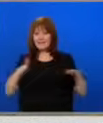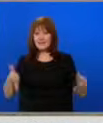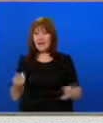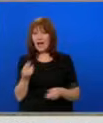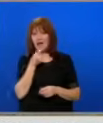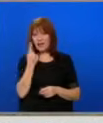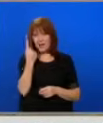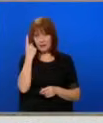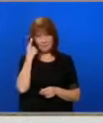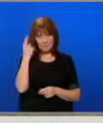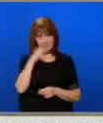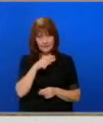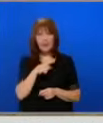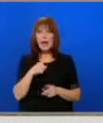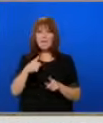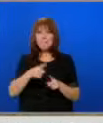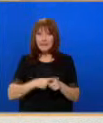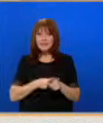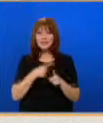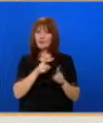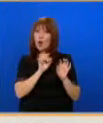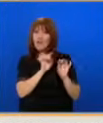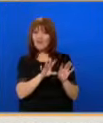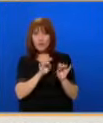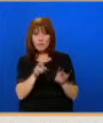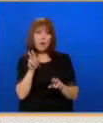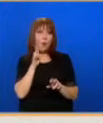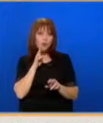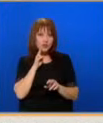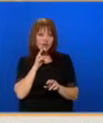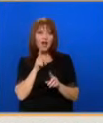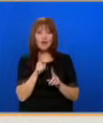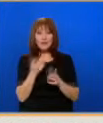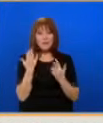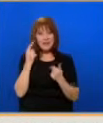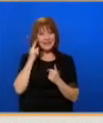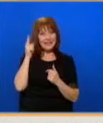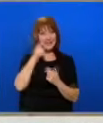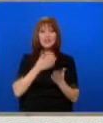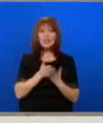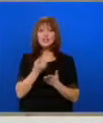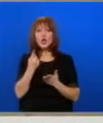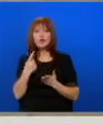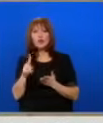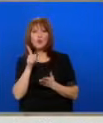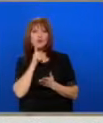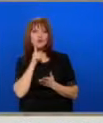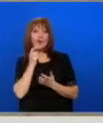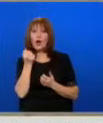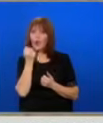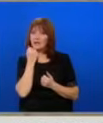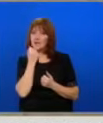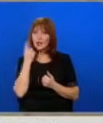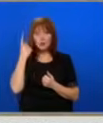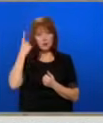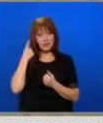един път дневно. Месеци наред той е информирал за това учителите си, но едва преди дни, чрез друг жител на селото, сигналът